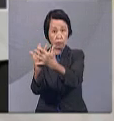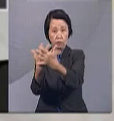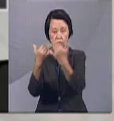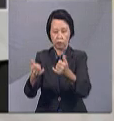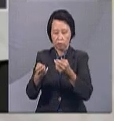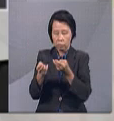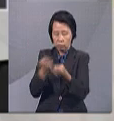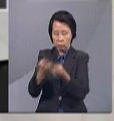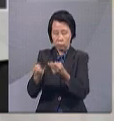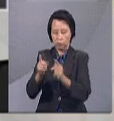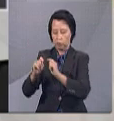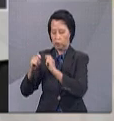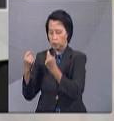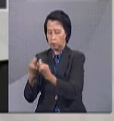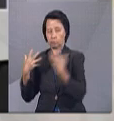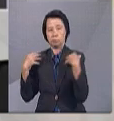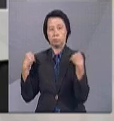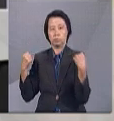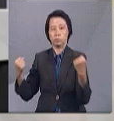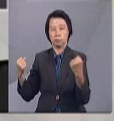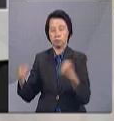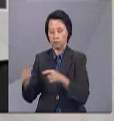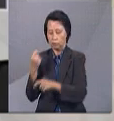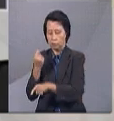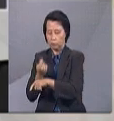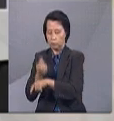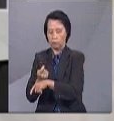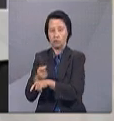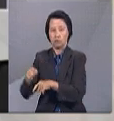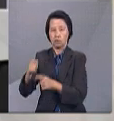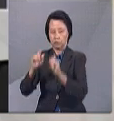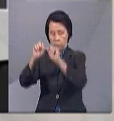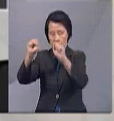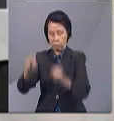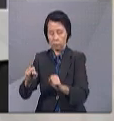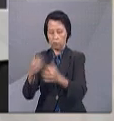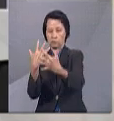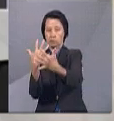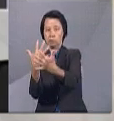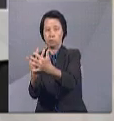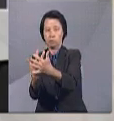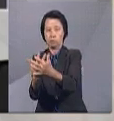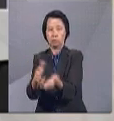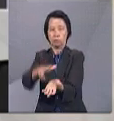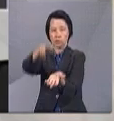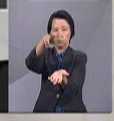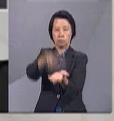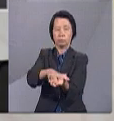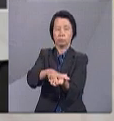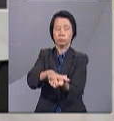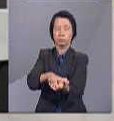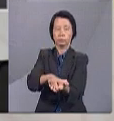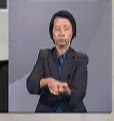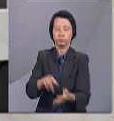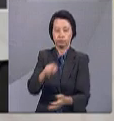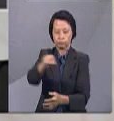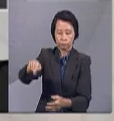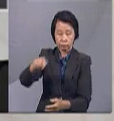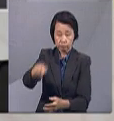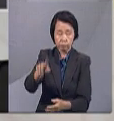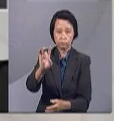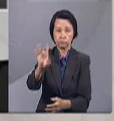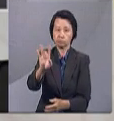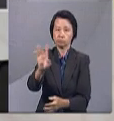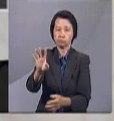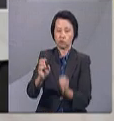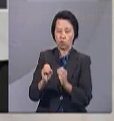diuruskan oleh pasukan kesehatan yang bertugas di stasiun-stasiun counting yang diwakilkan Ia merupakan satu